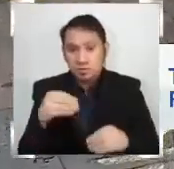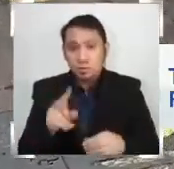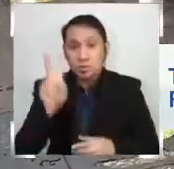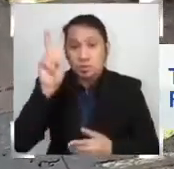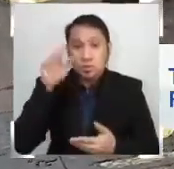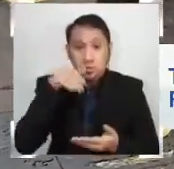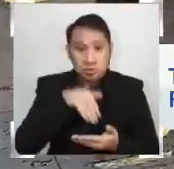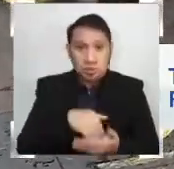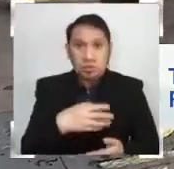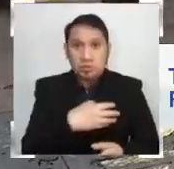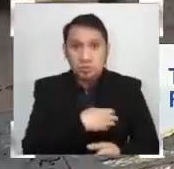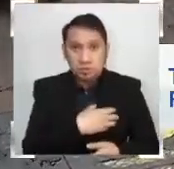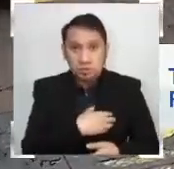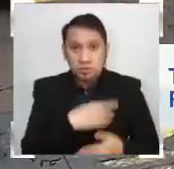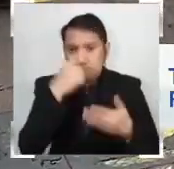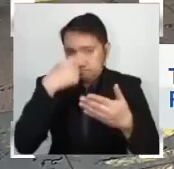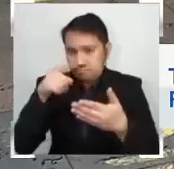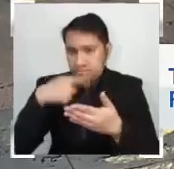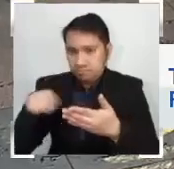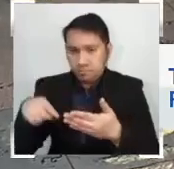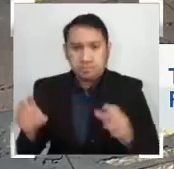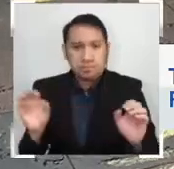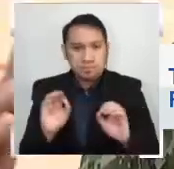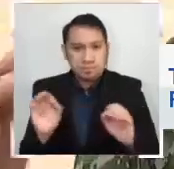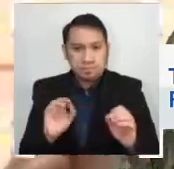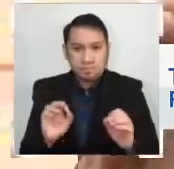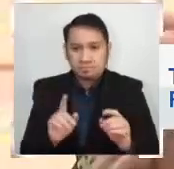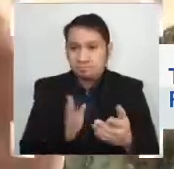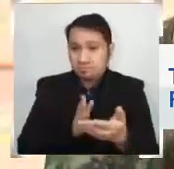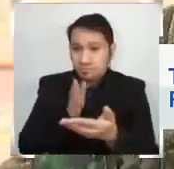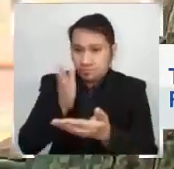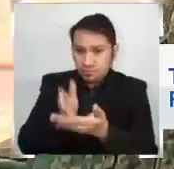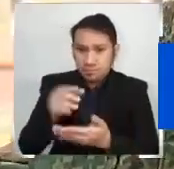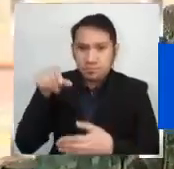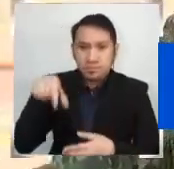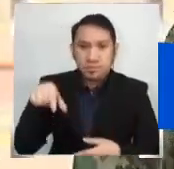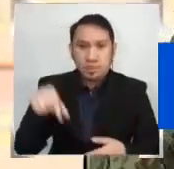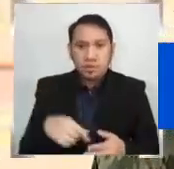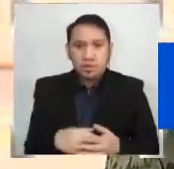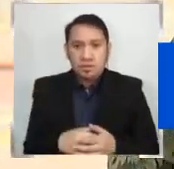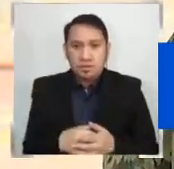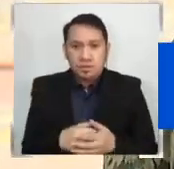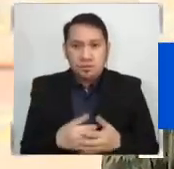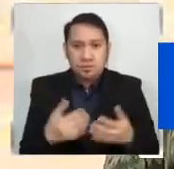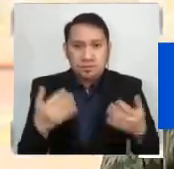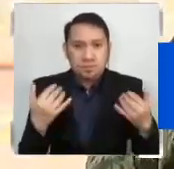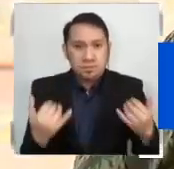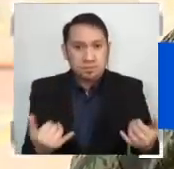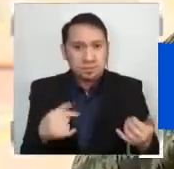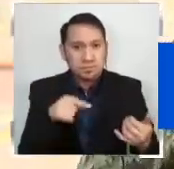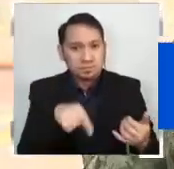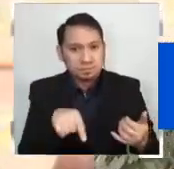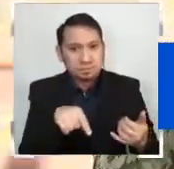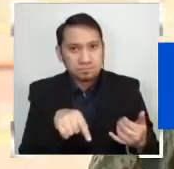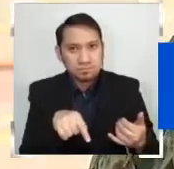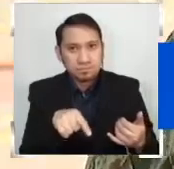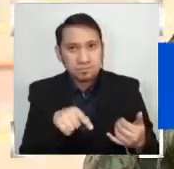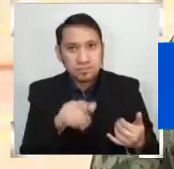para tiyaking walang makalalapit ng Quiapo Church. We have to extend our control points wherein hindi na kailangan